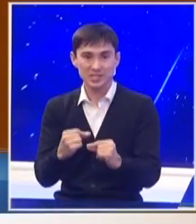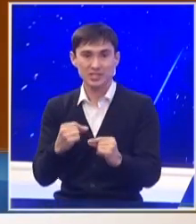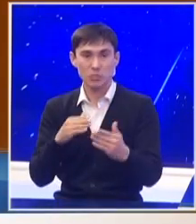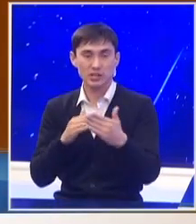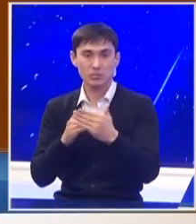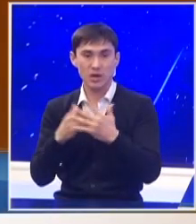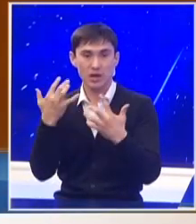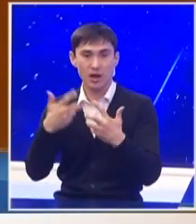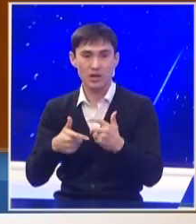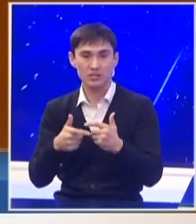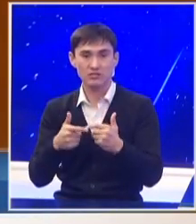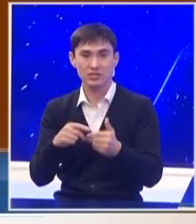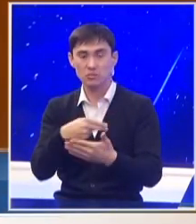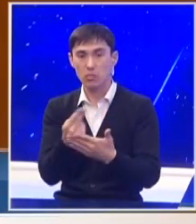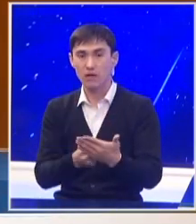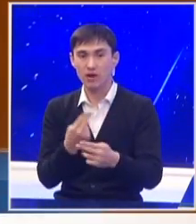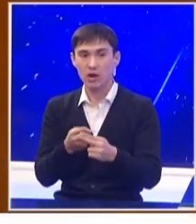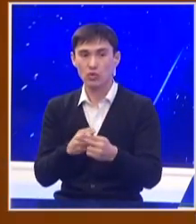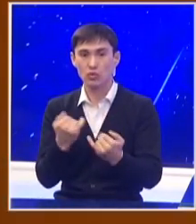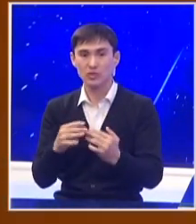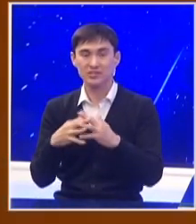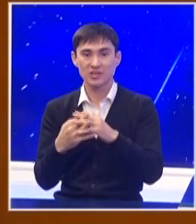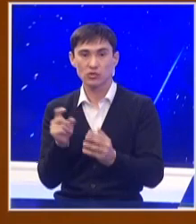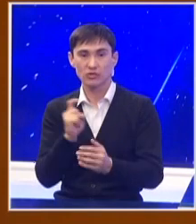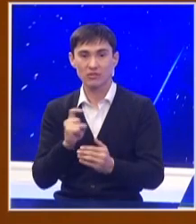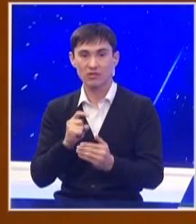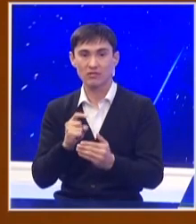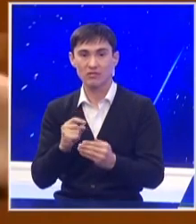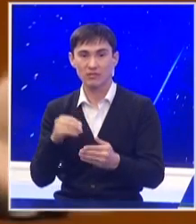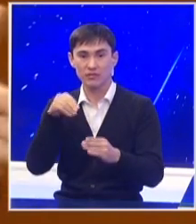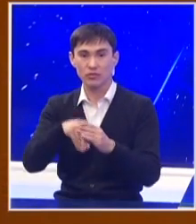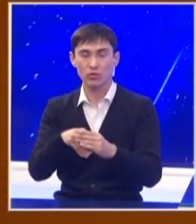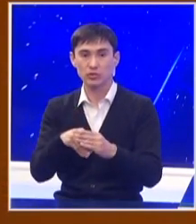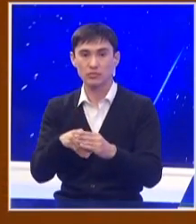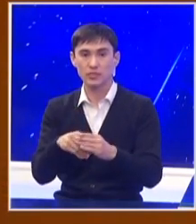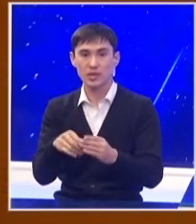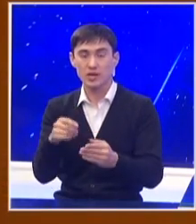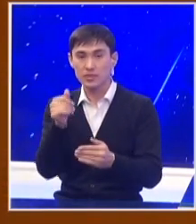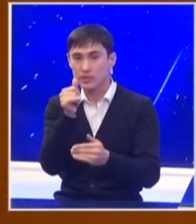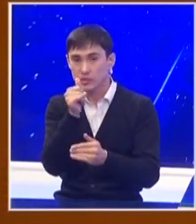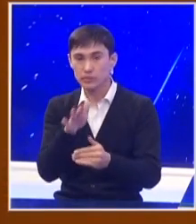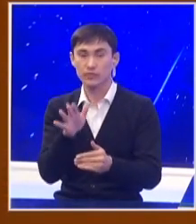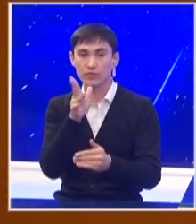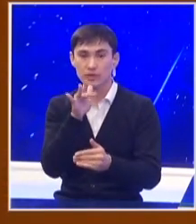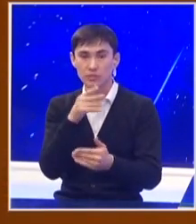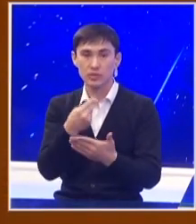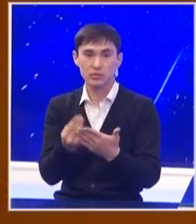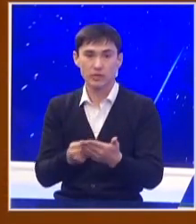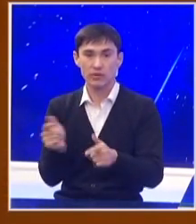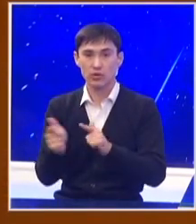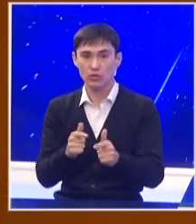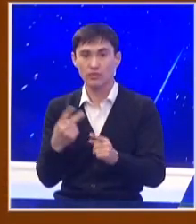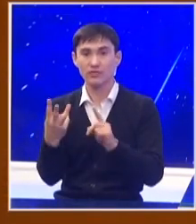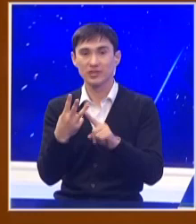количество справок, которые наш сельхозтоваропроизводитель носит. Ему некогда эти справки готовить. И в-третьих, мы там